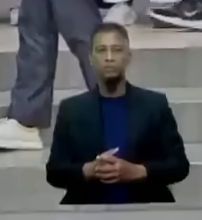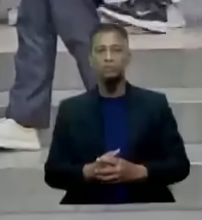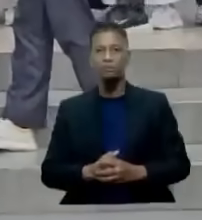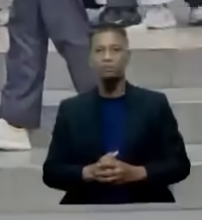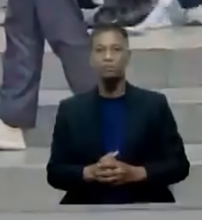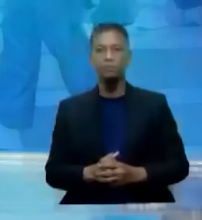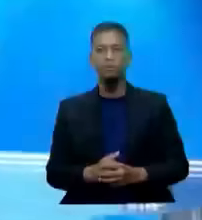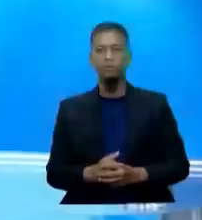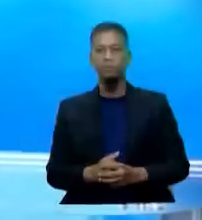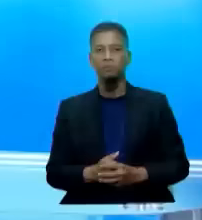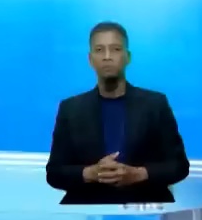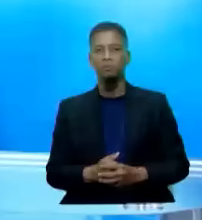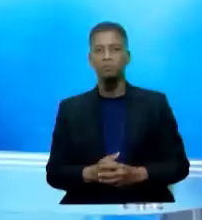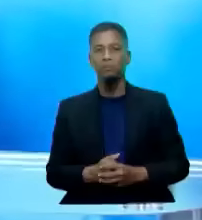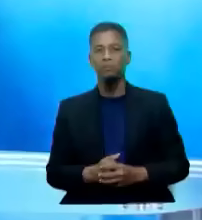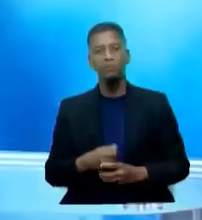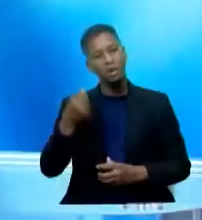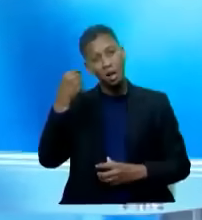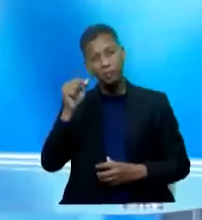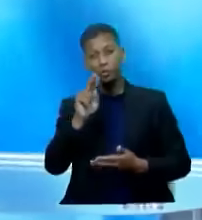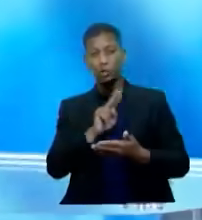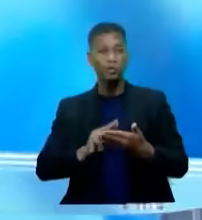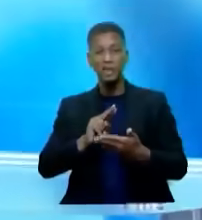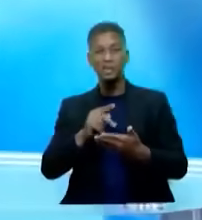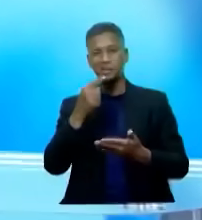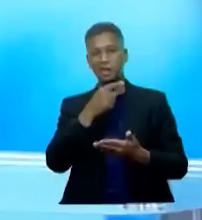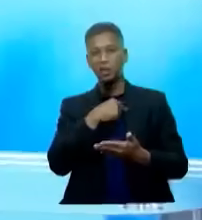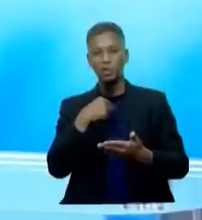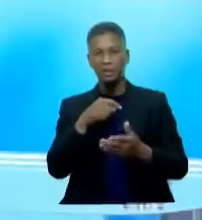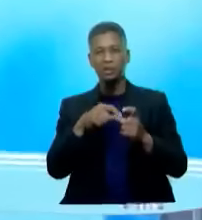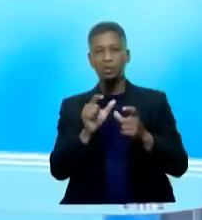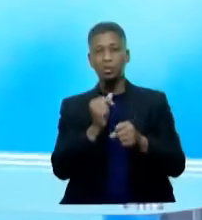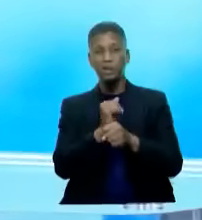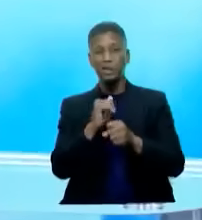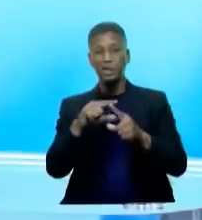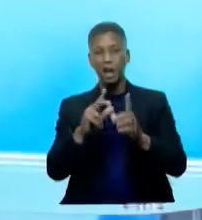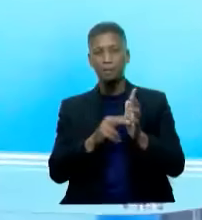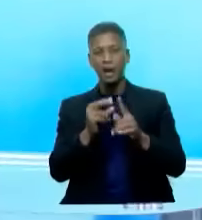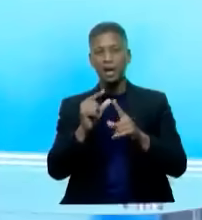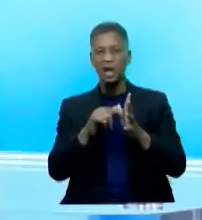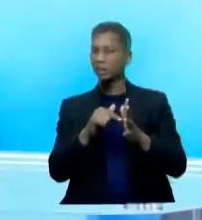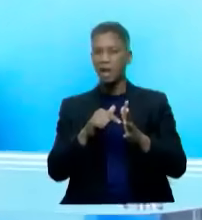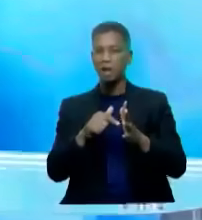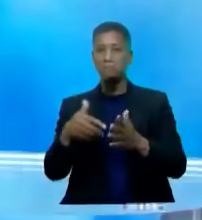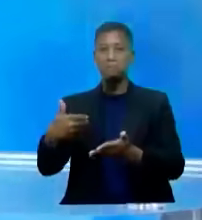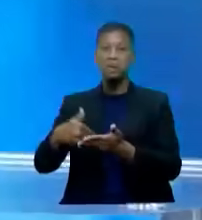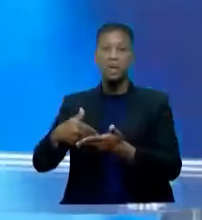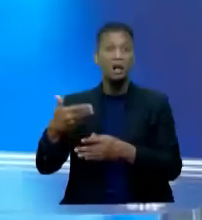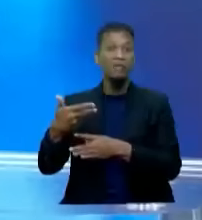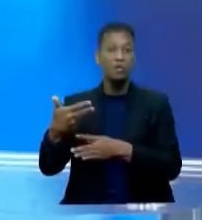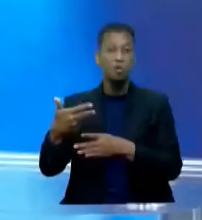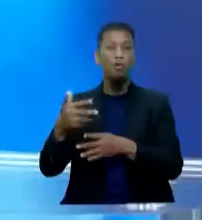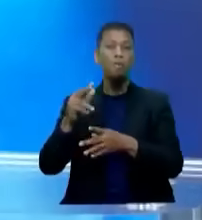melaporkan. Pemirsa, kampus Universitas Katolik Sugiya Pranata Semarang menolak permintaan pembuatan